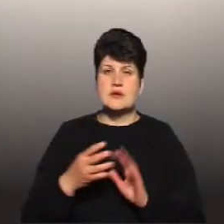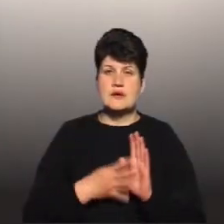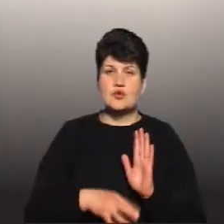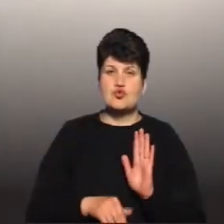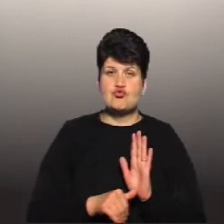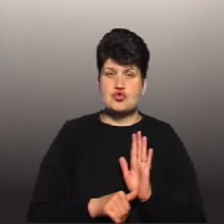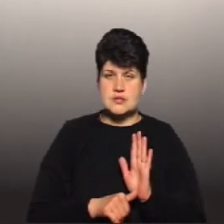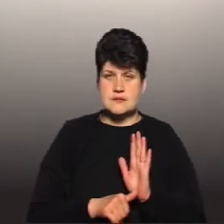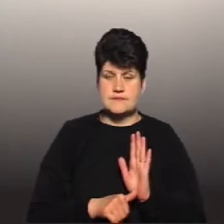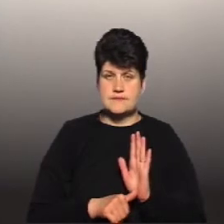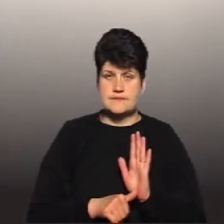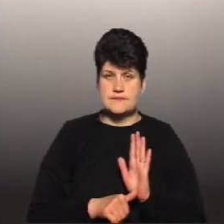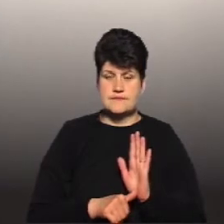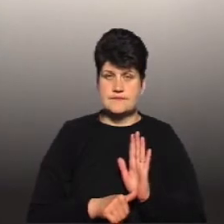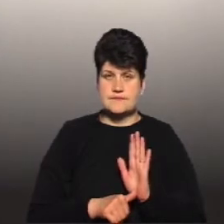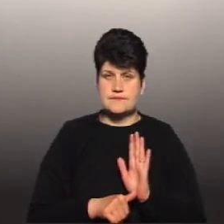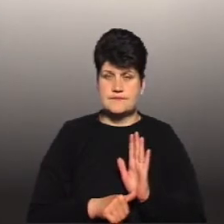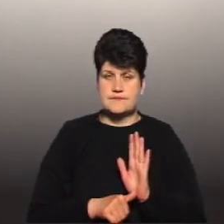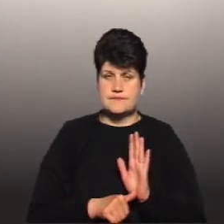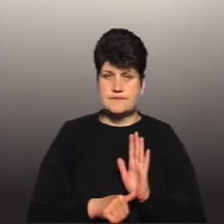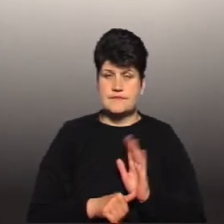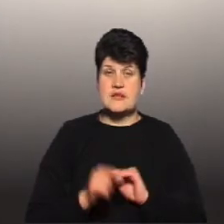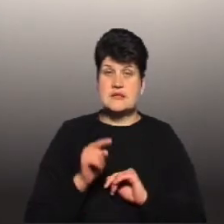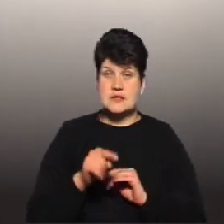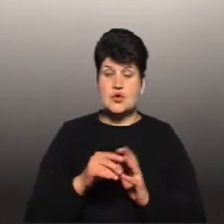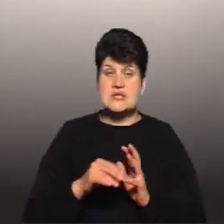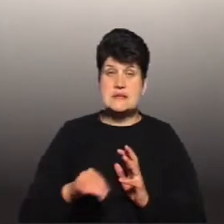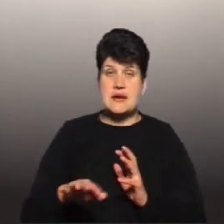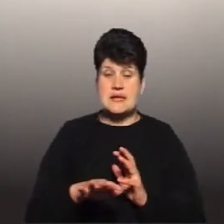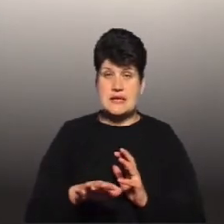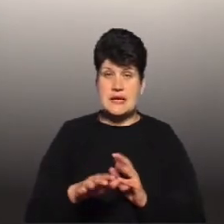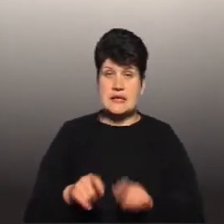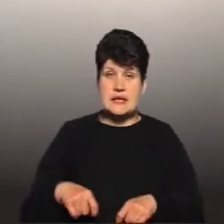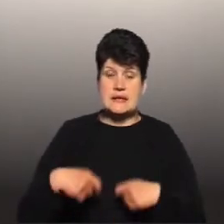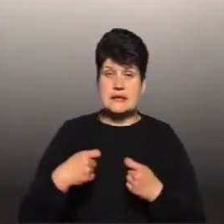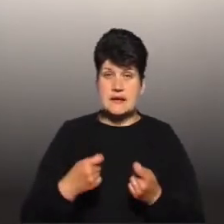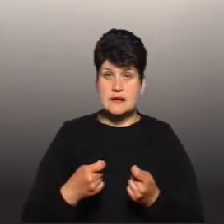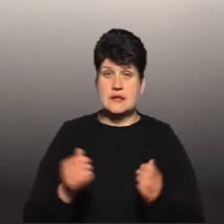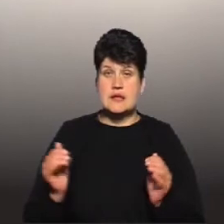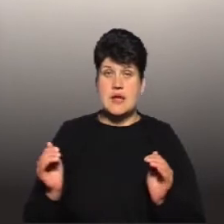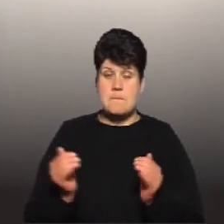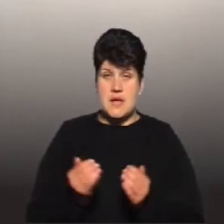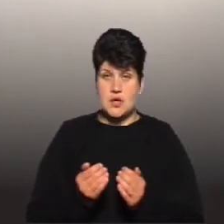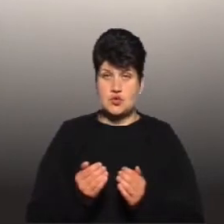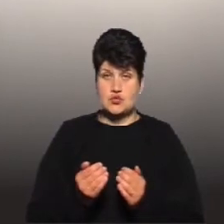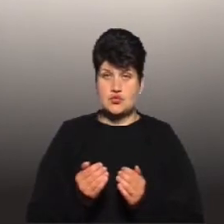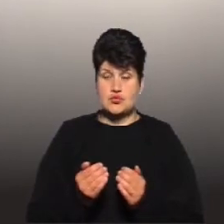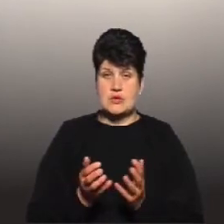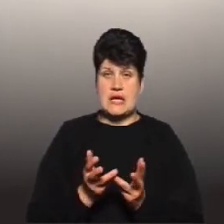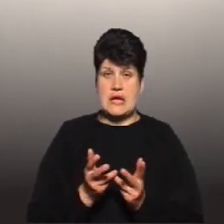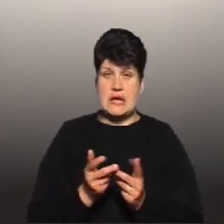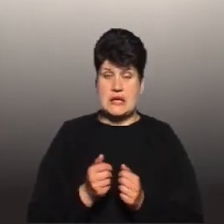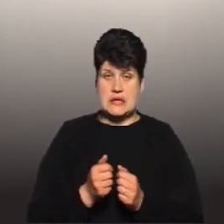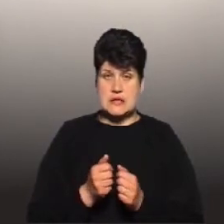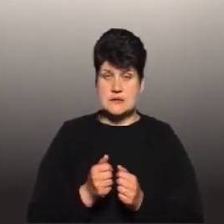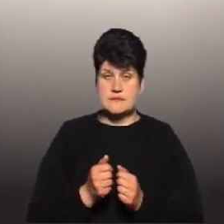96. Зато земельні ділянки відведені на значно меншу кількість. З